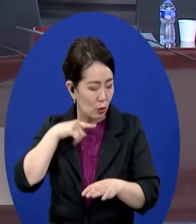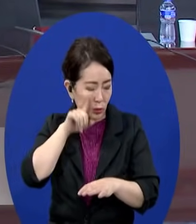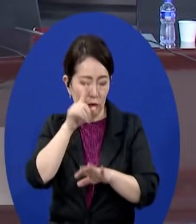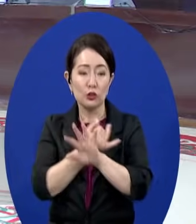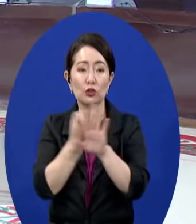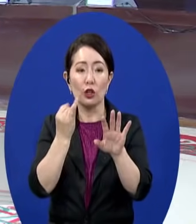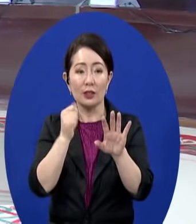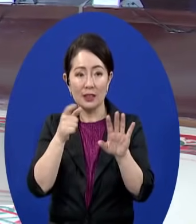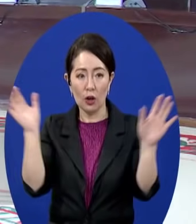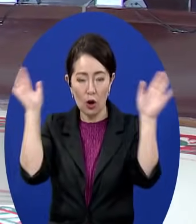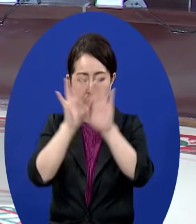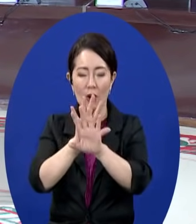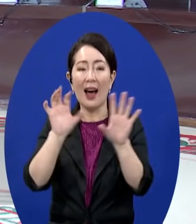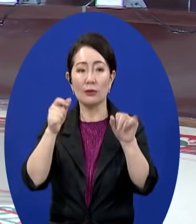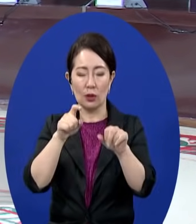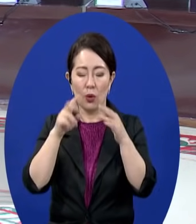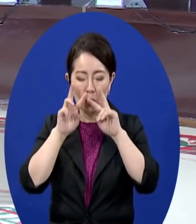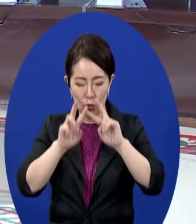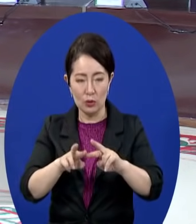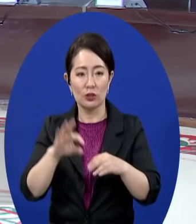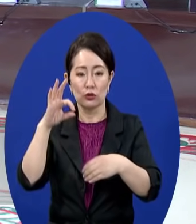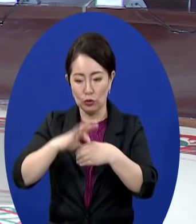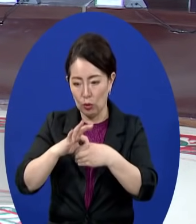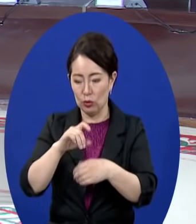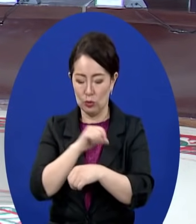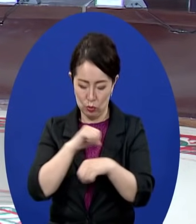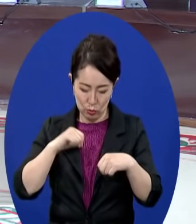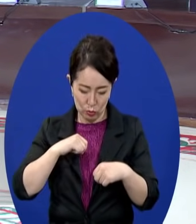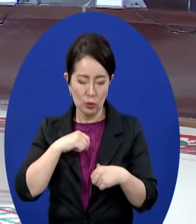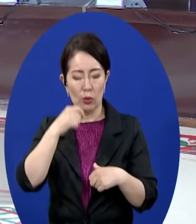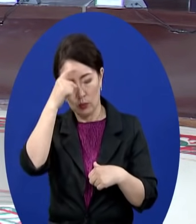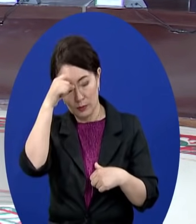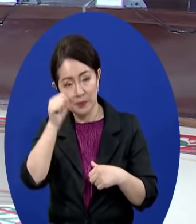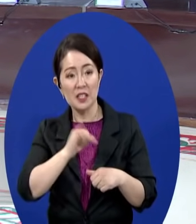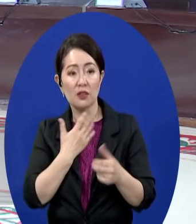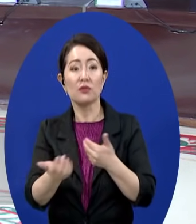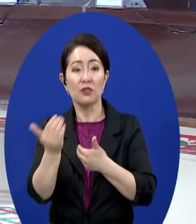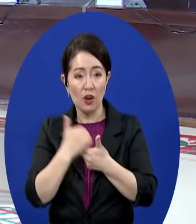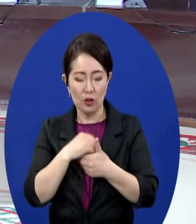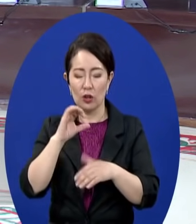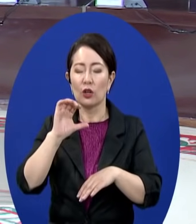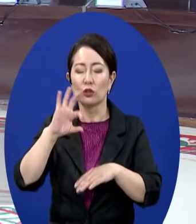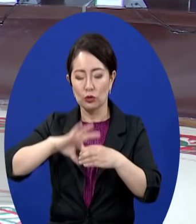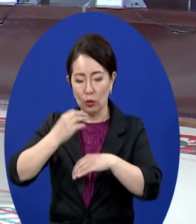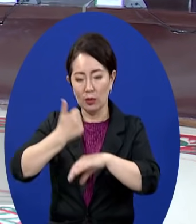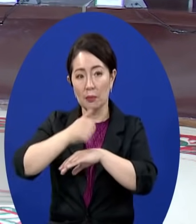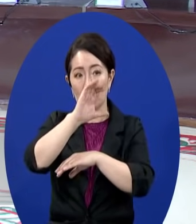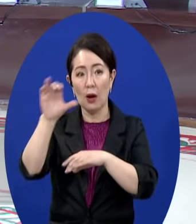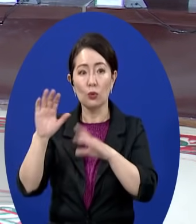цагаас оройн 22 цаг хүртэл үргэлжлэн иргэд сонгогчид өөрийн эрх үүргээ ухамсарлан идэвхтэй оролцохыг сонгуулийн ерхий ороноос уриалж